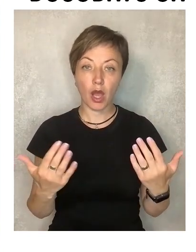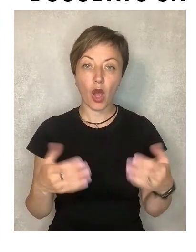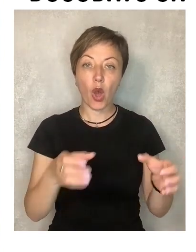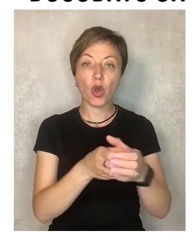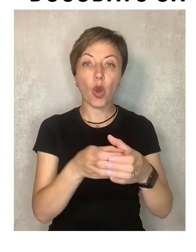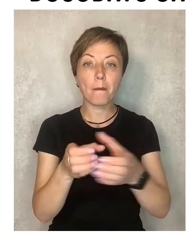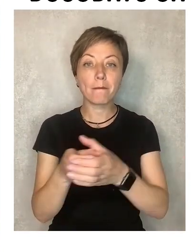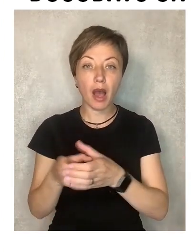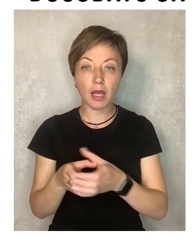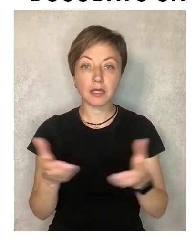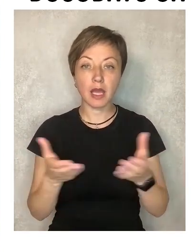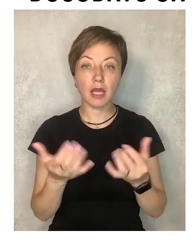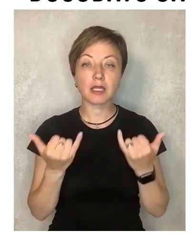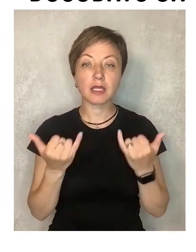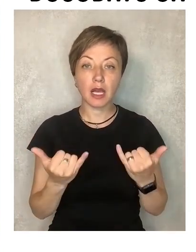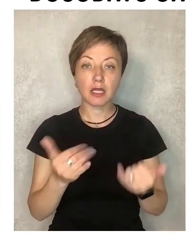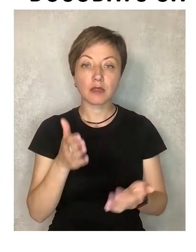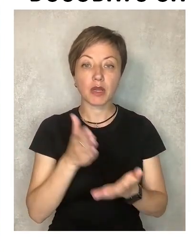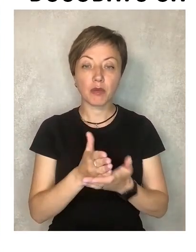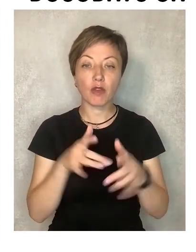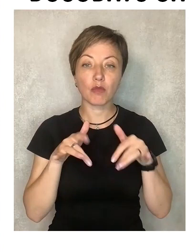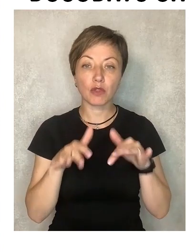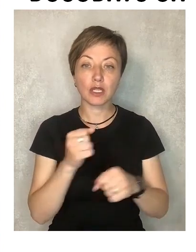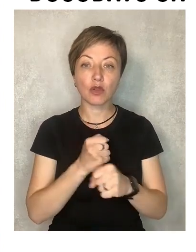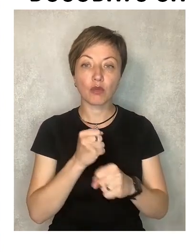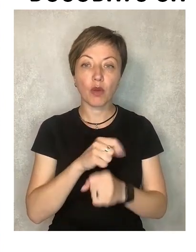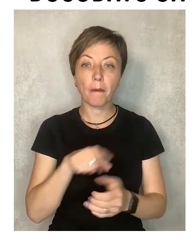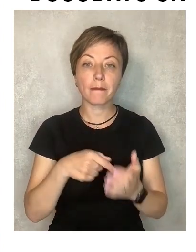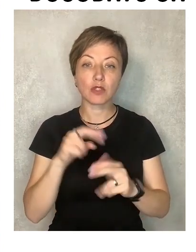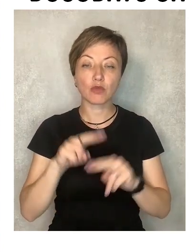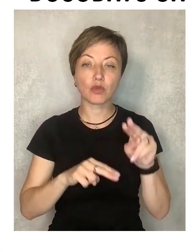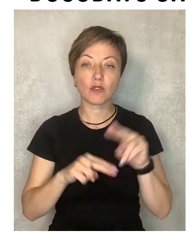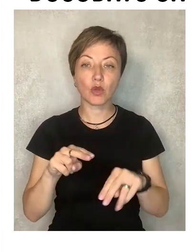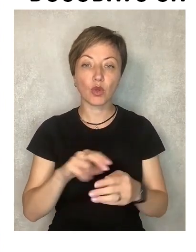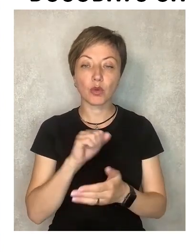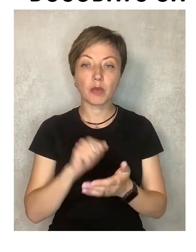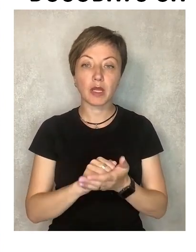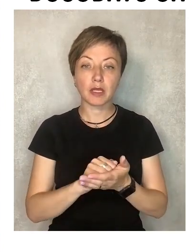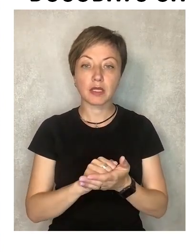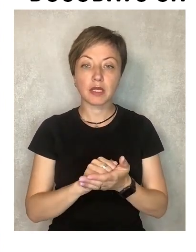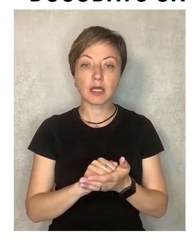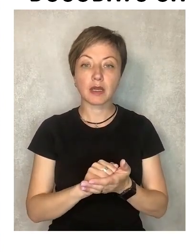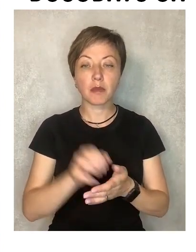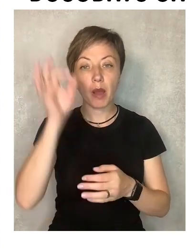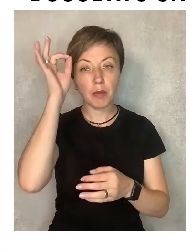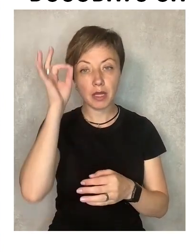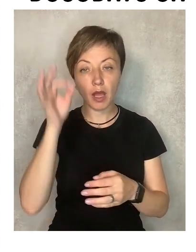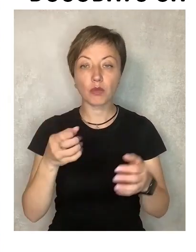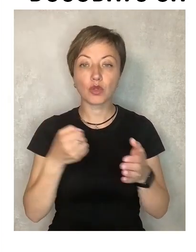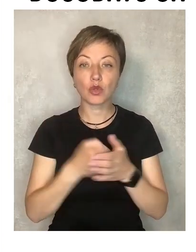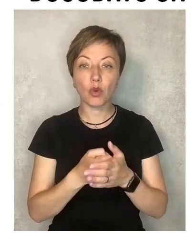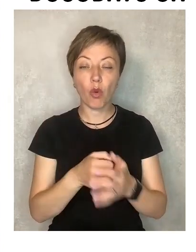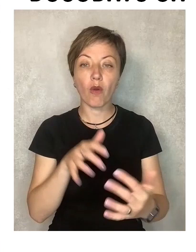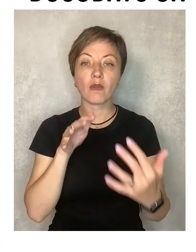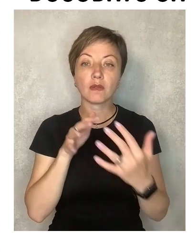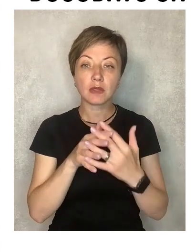які зараз перебувають в процесі розробки містобудівної документації. Там ми пам'ятаємо, що ще до повномасштабного вторгнення